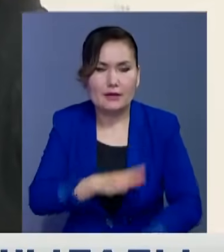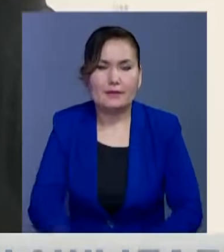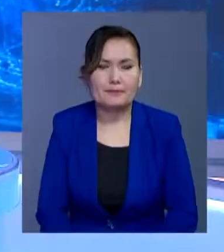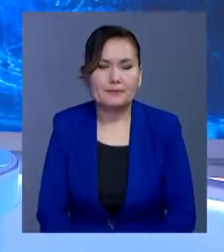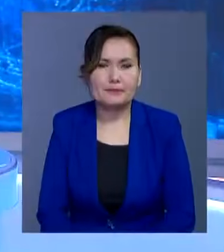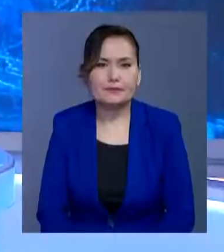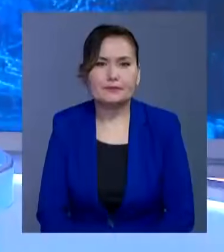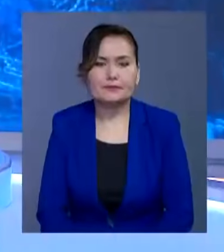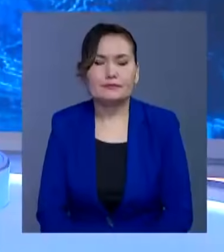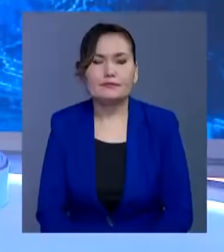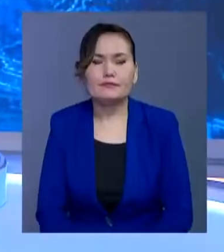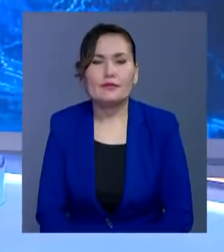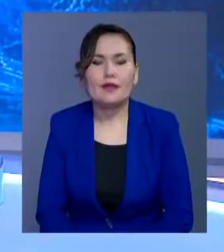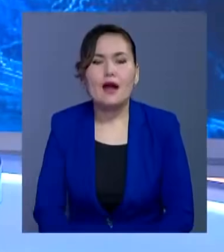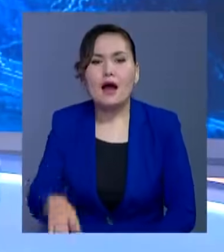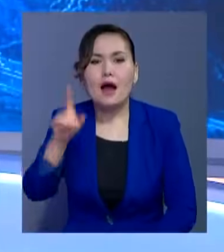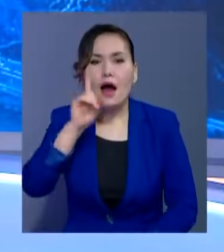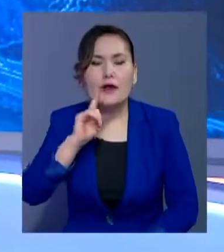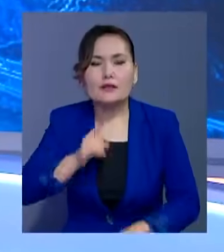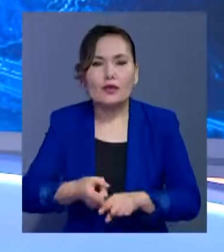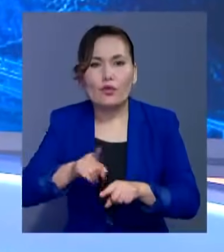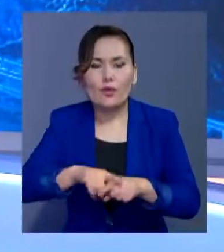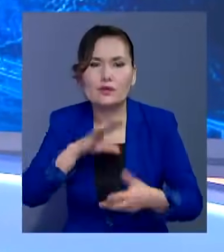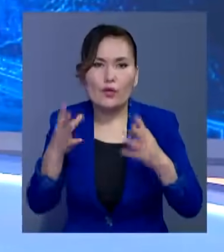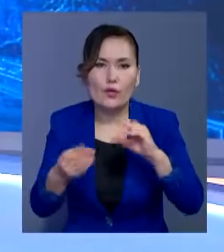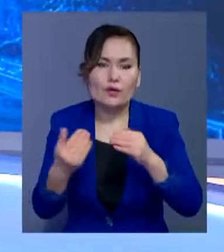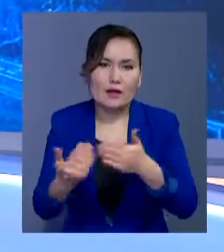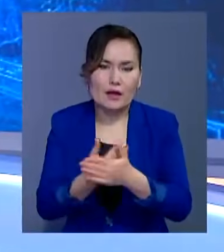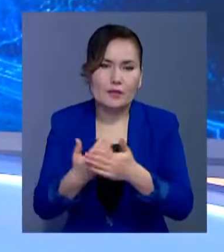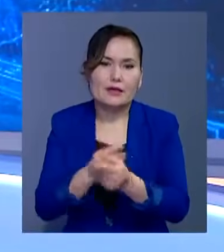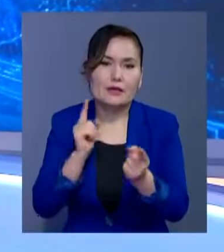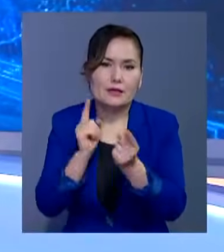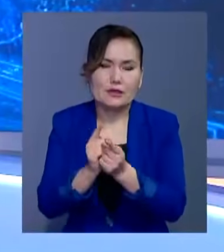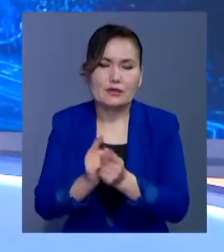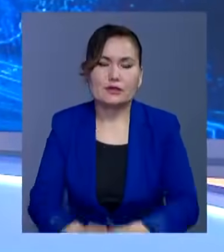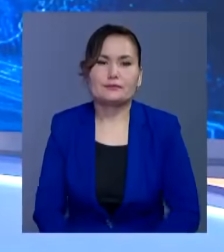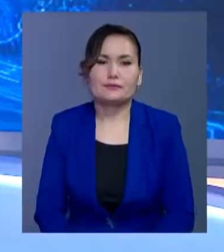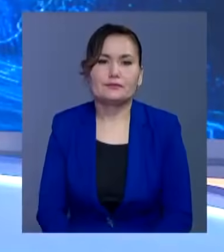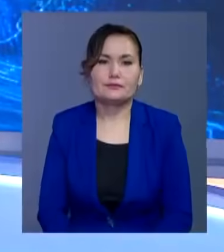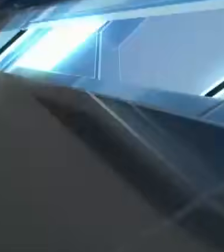Құрметті көрермендер, әзірге айтарымыз осы. Назарларыңызға рахмет.